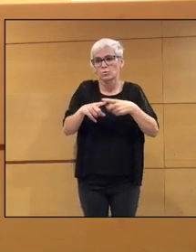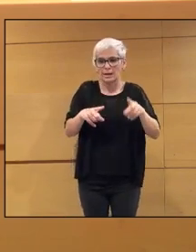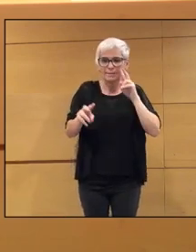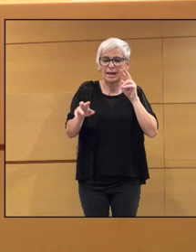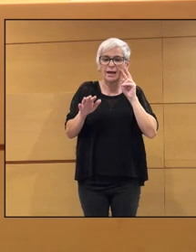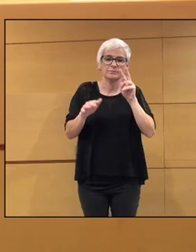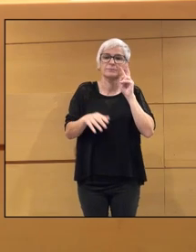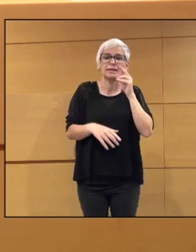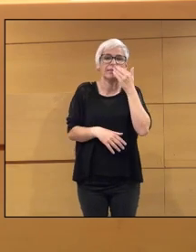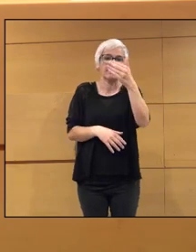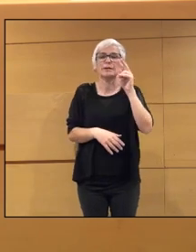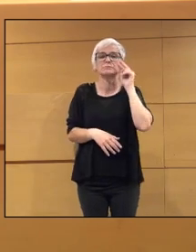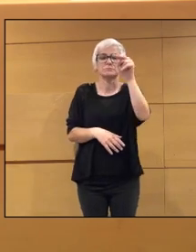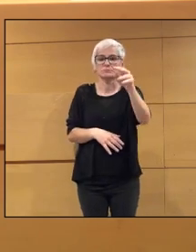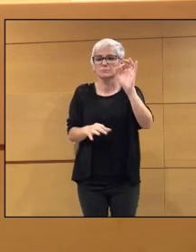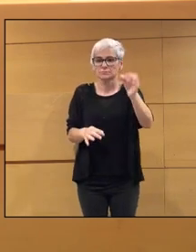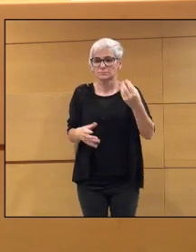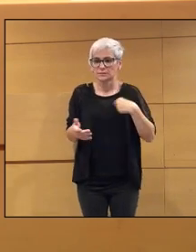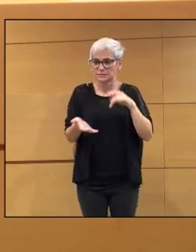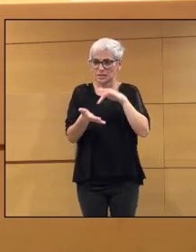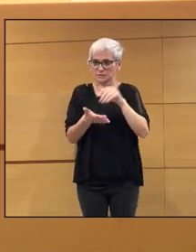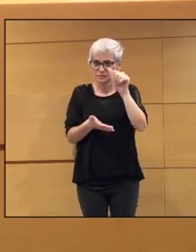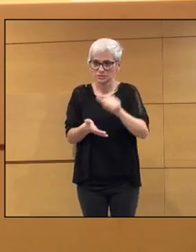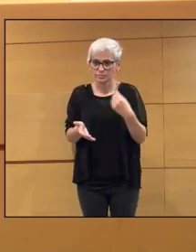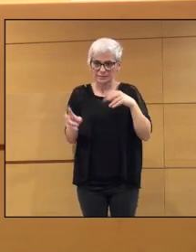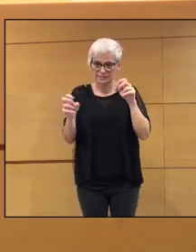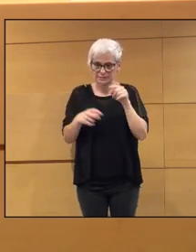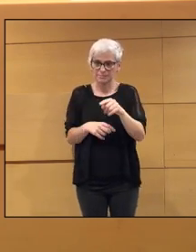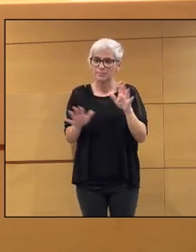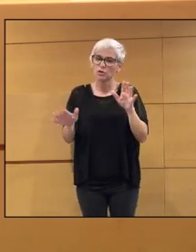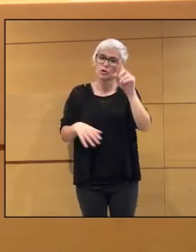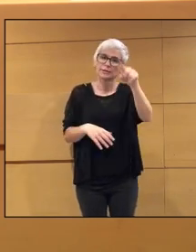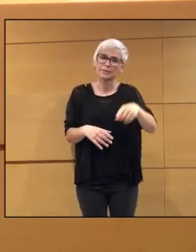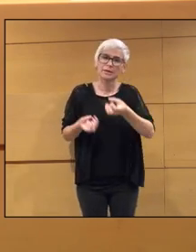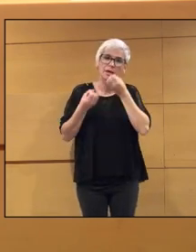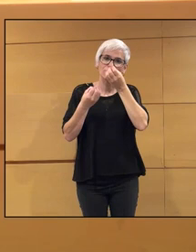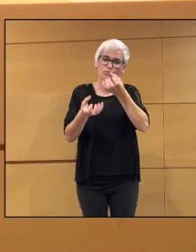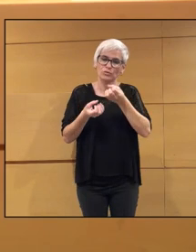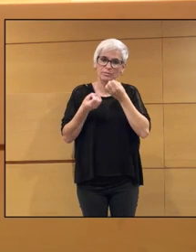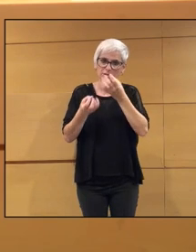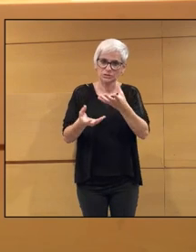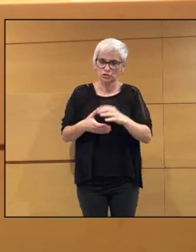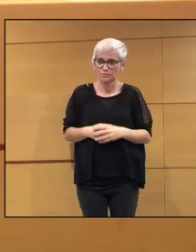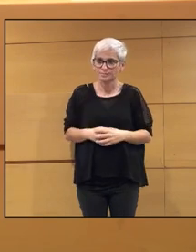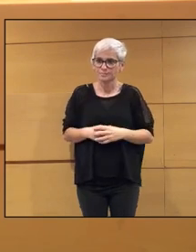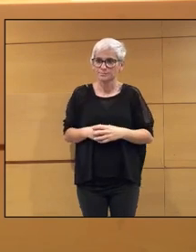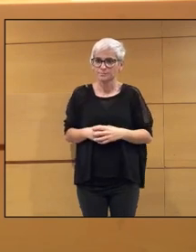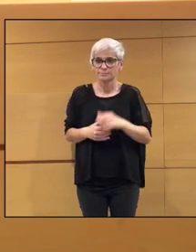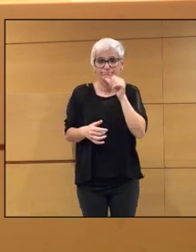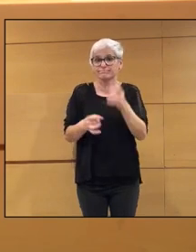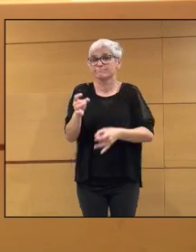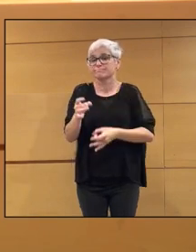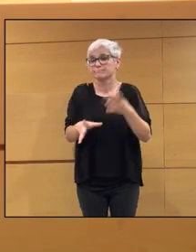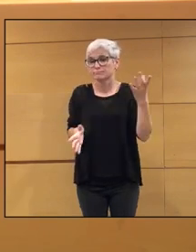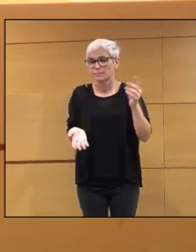no? I aquí de la manera que es va plantejar la sessió era en aquest sentit, però també fem formació. I malauradament,